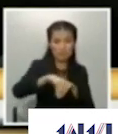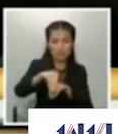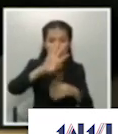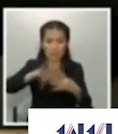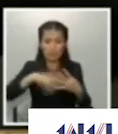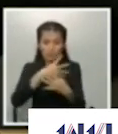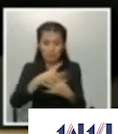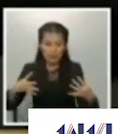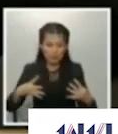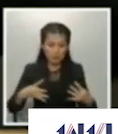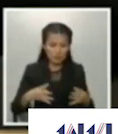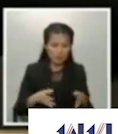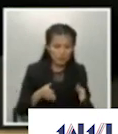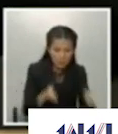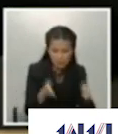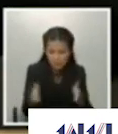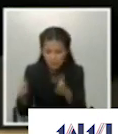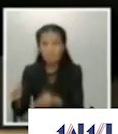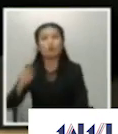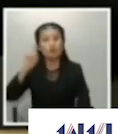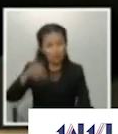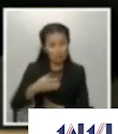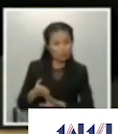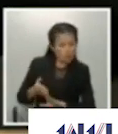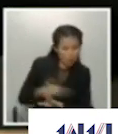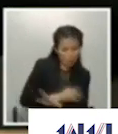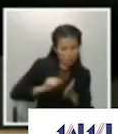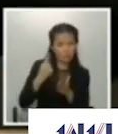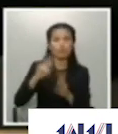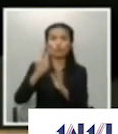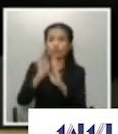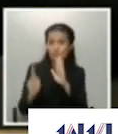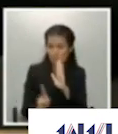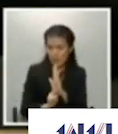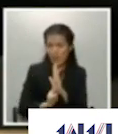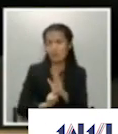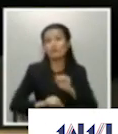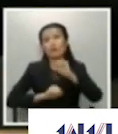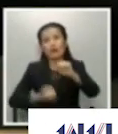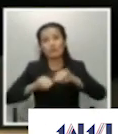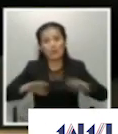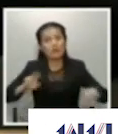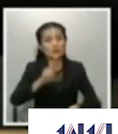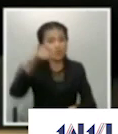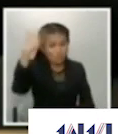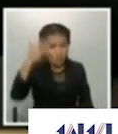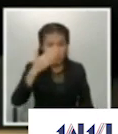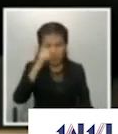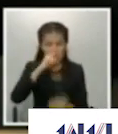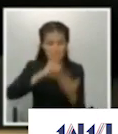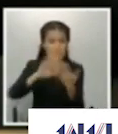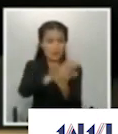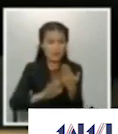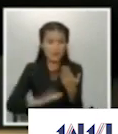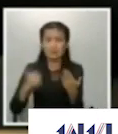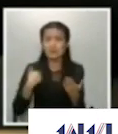การออกกฎหมายบางส่วนเพราะพื้นดินนั้นประเทศไทยเป็นประเทศที่มีพื้นดินลุ่มนุ่มด